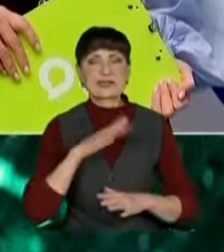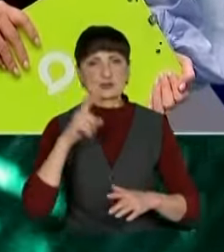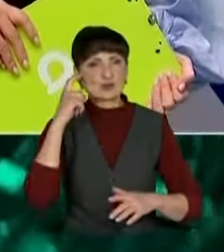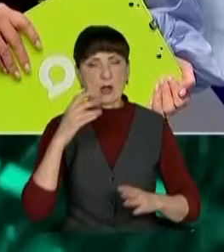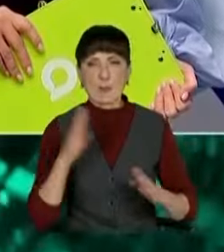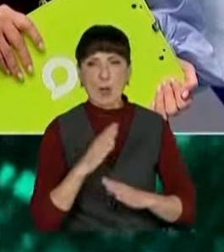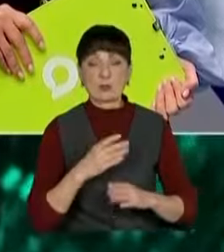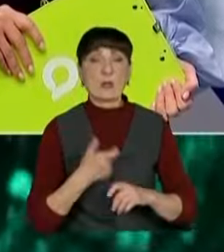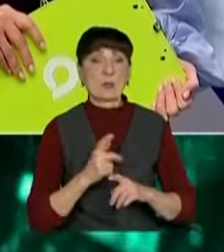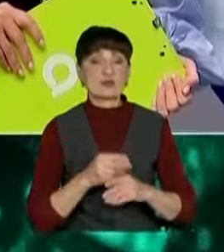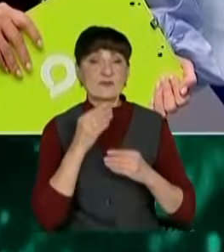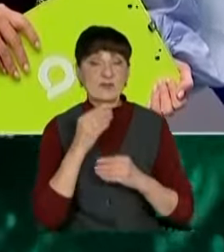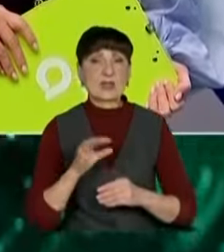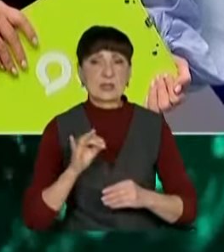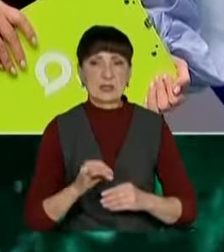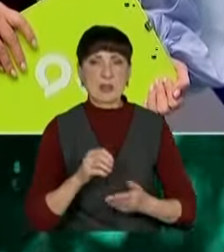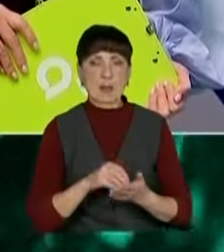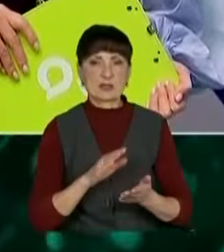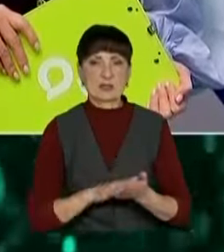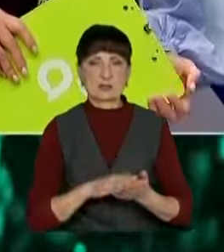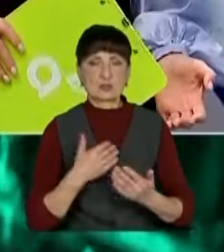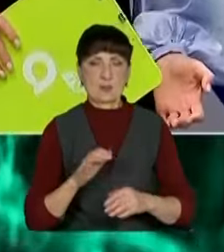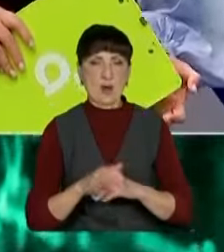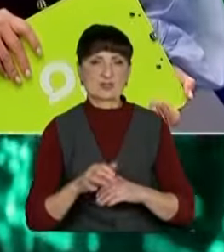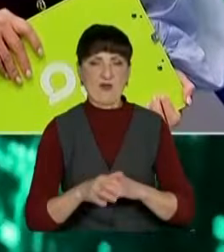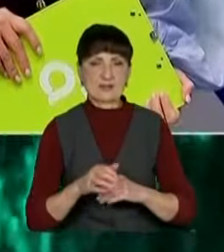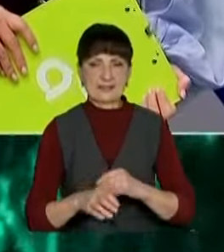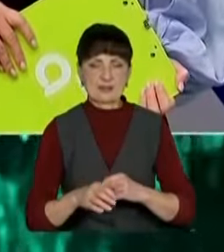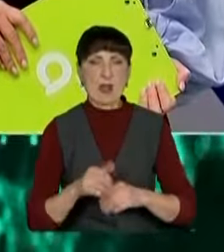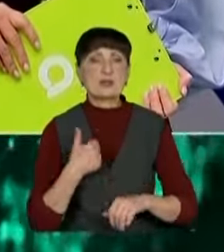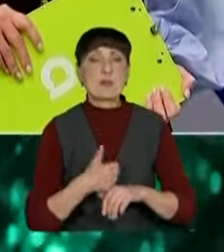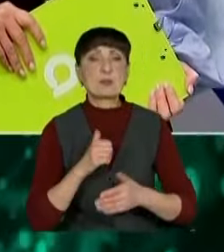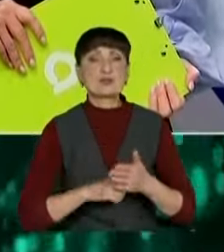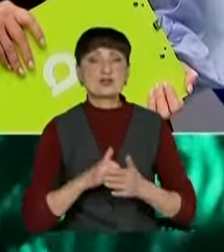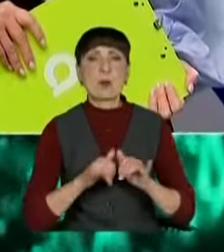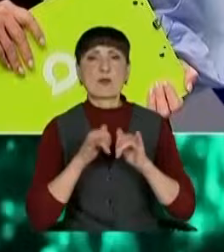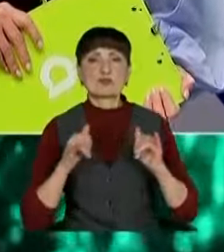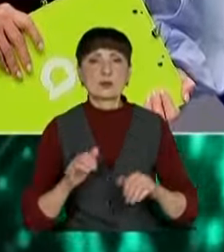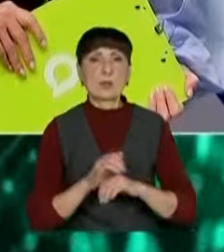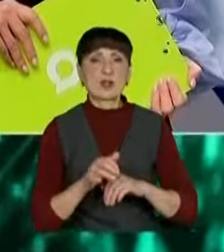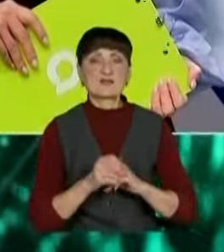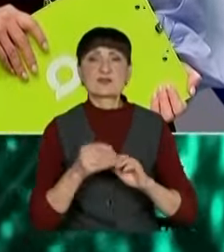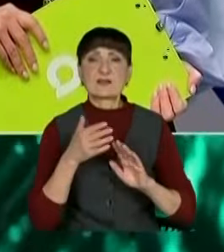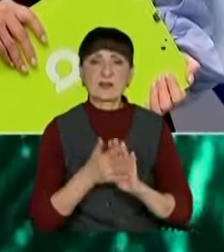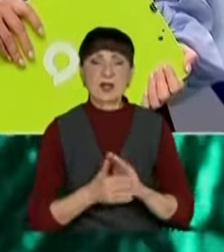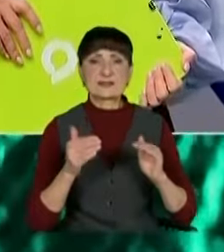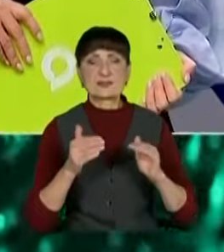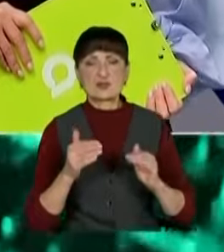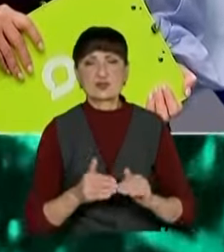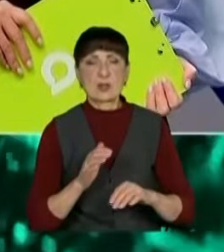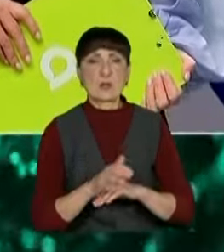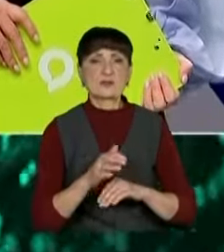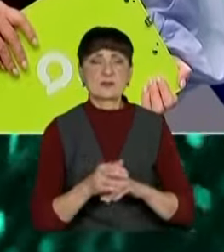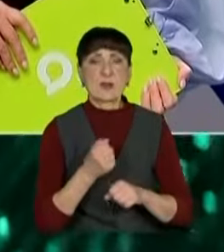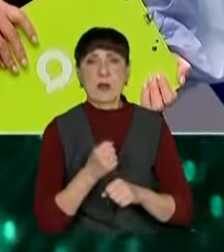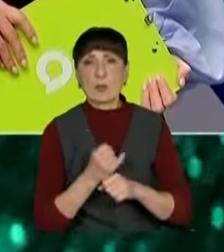это значительно может сказаться на показателях ВВП стран. Основные причины – это повышение производственных затрат, снижение производительности труда